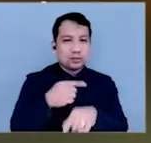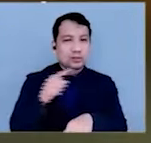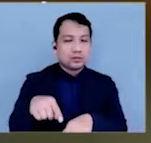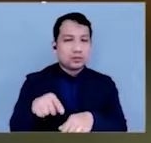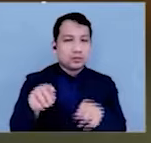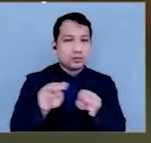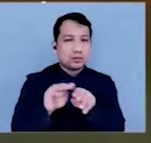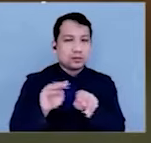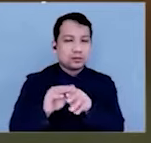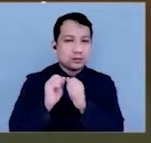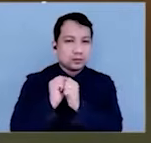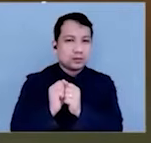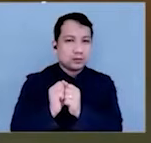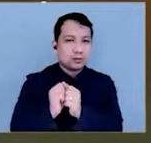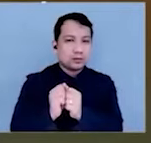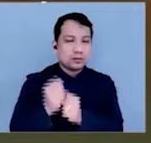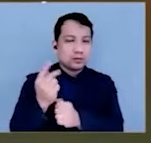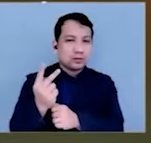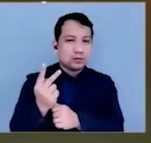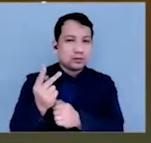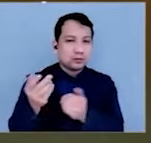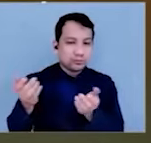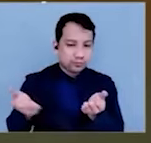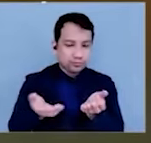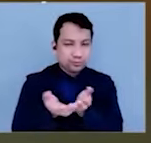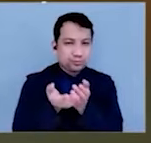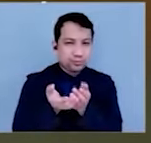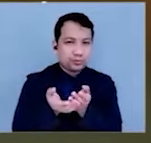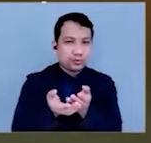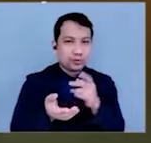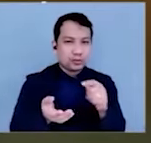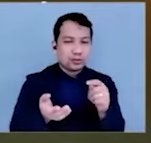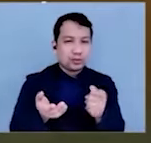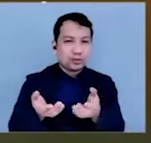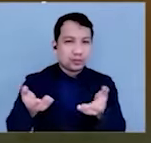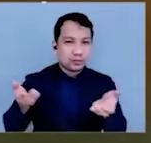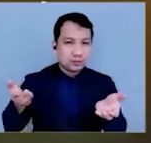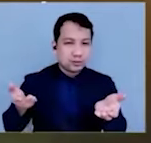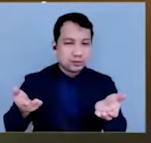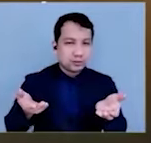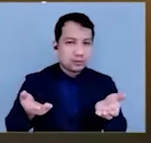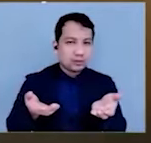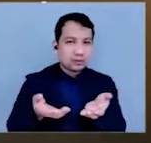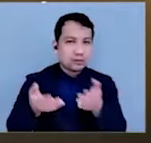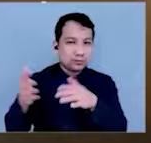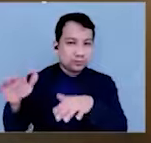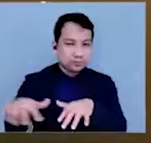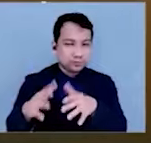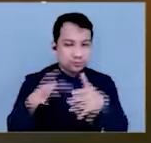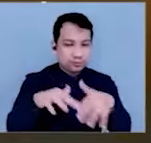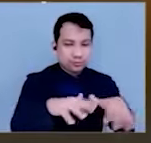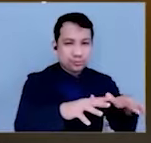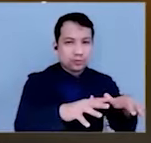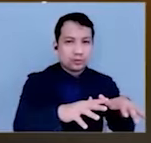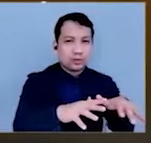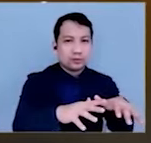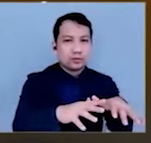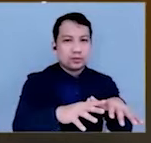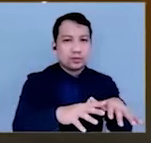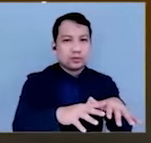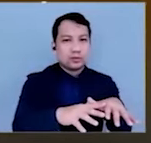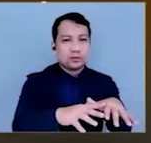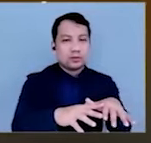kasama ang 2 barge at 1 tugboat. Sa lakas ng ulang dala ng habagat at superbagyong Karina, rumagasa